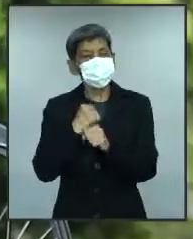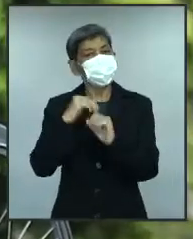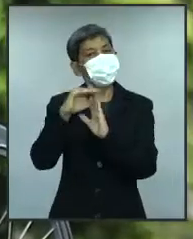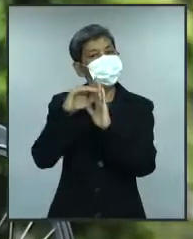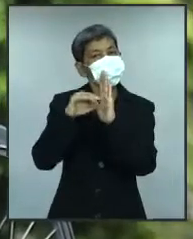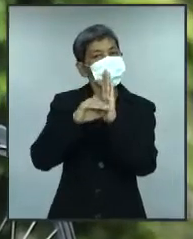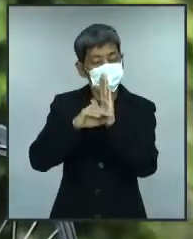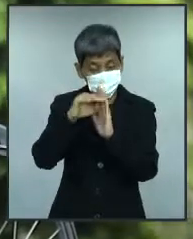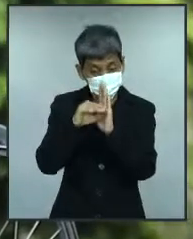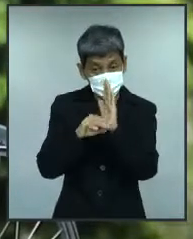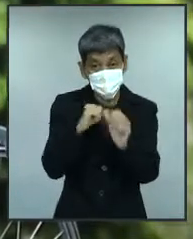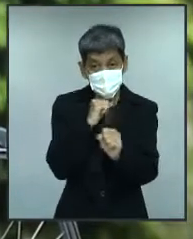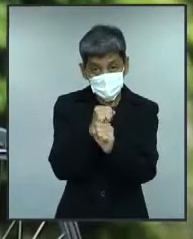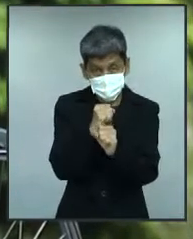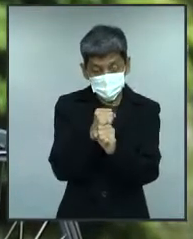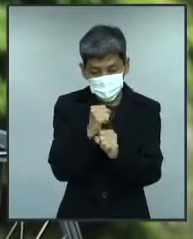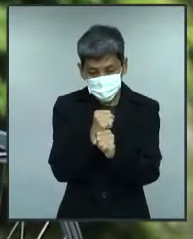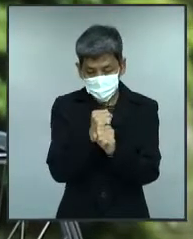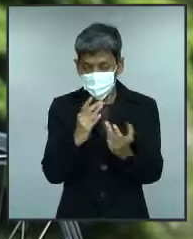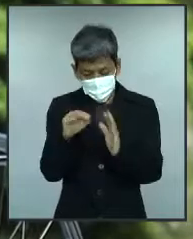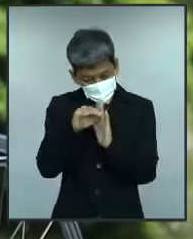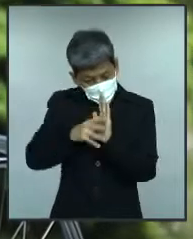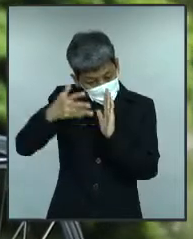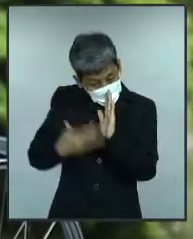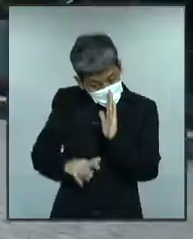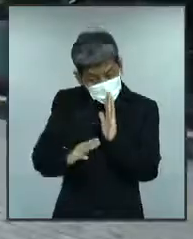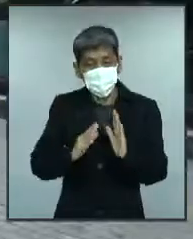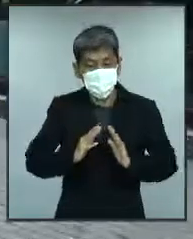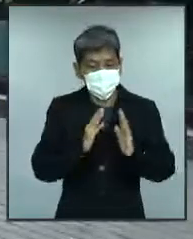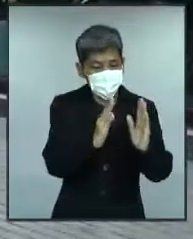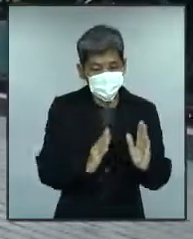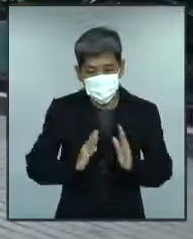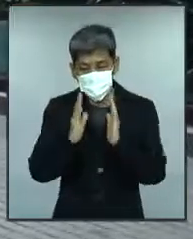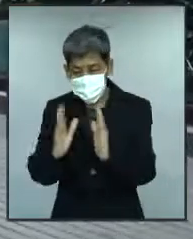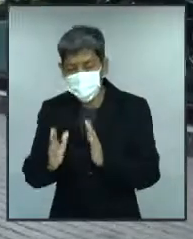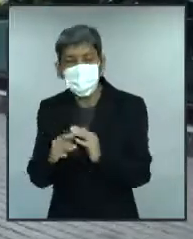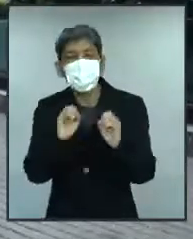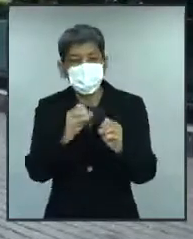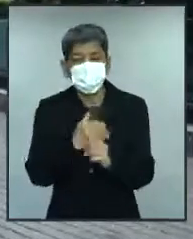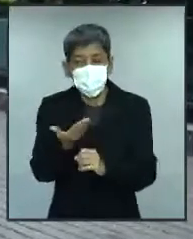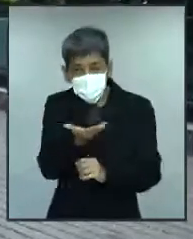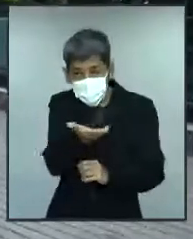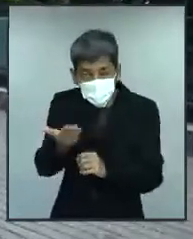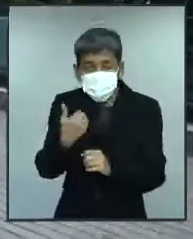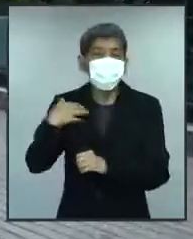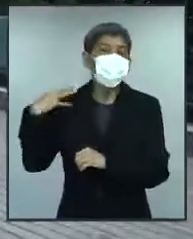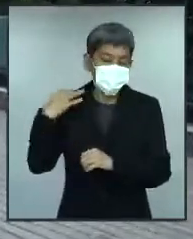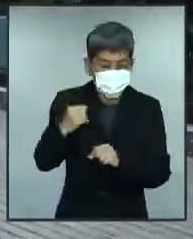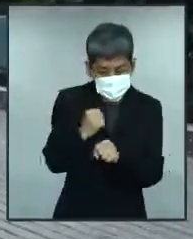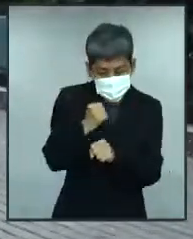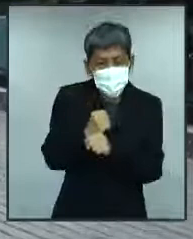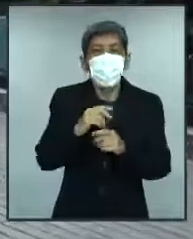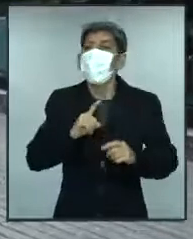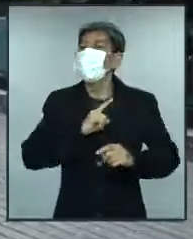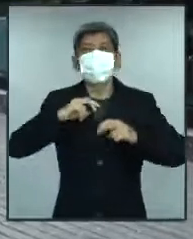รเซสก่อนที่จะไปสู่การถ่ายทอดจริงเนี่ยเราอาจจะมีการขออาสาสมัครหรืออะไรเงี้ยอันนั้น